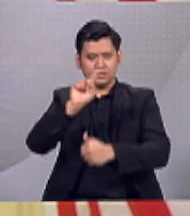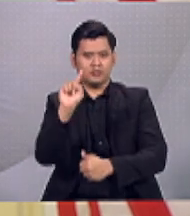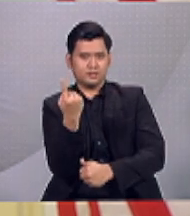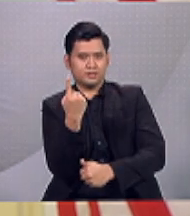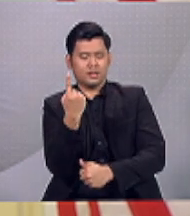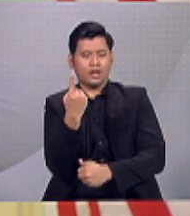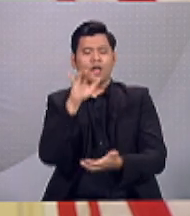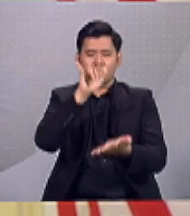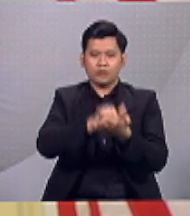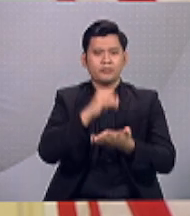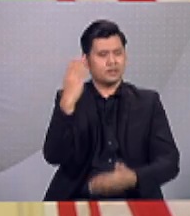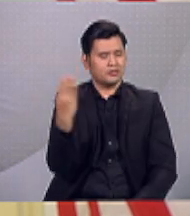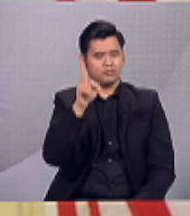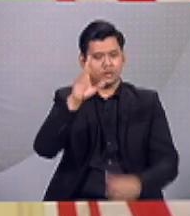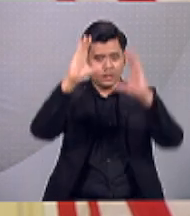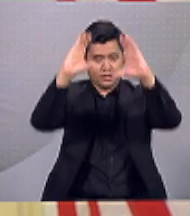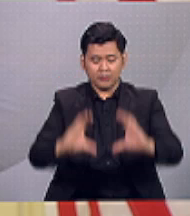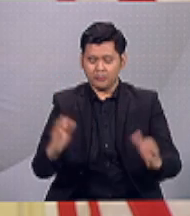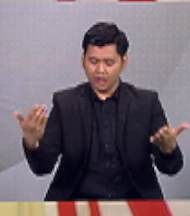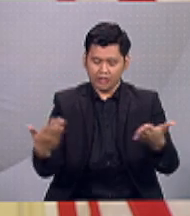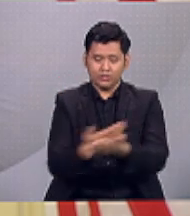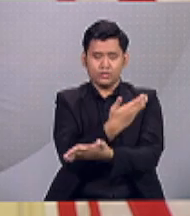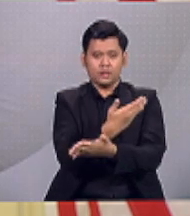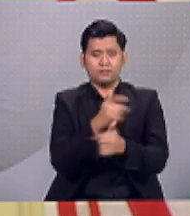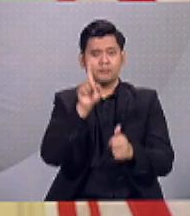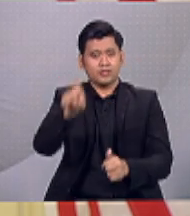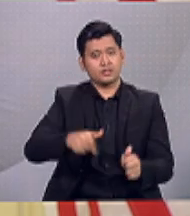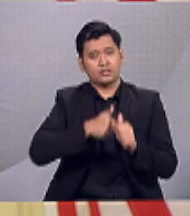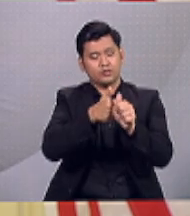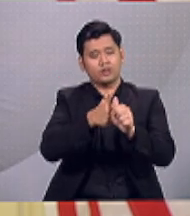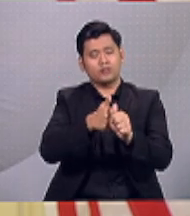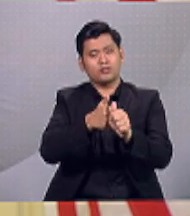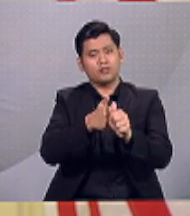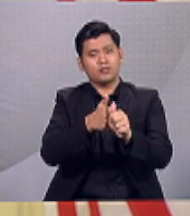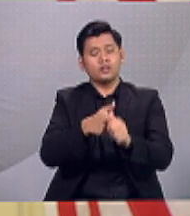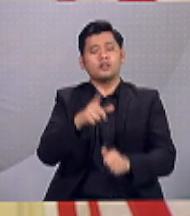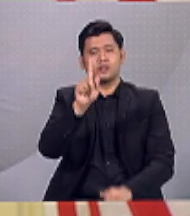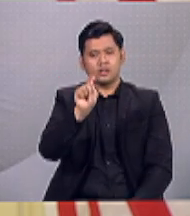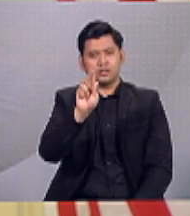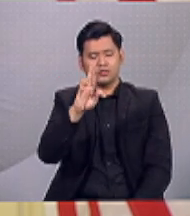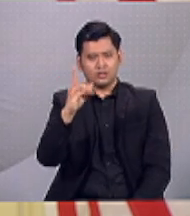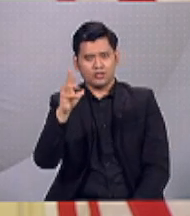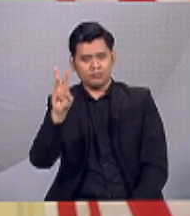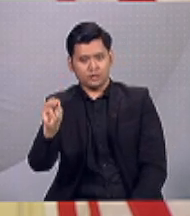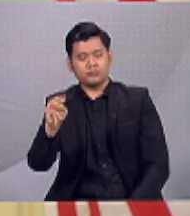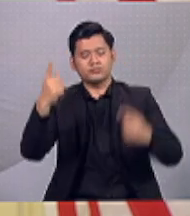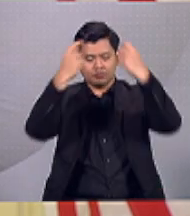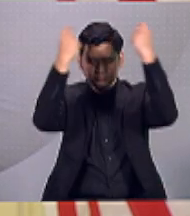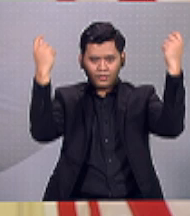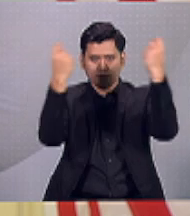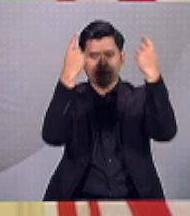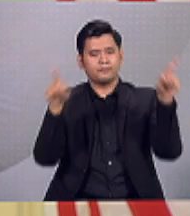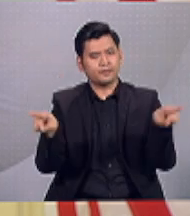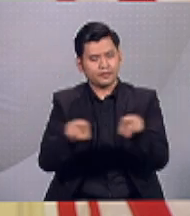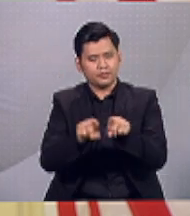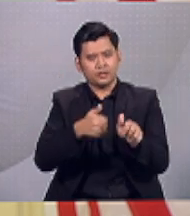terpaksa dipatuhi oleh semua, termasuklah anggota TLDM dalam merayakan hari ulang tahun mereka. Ya, tidak